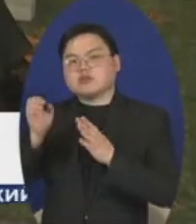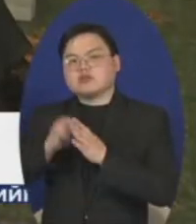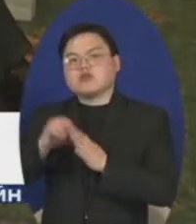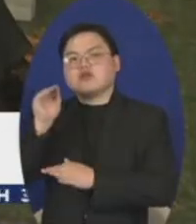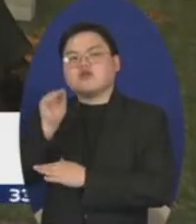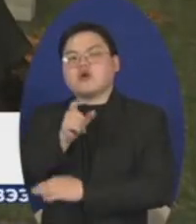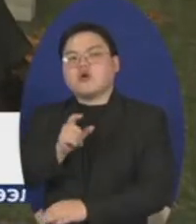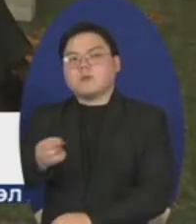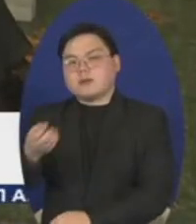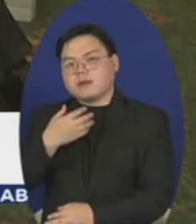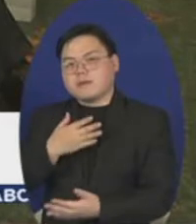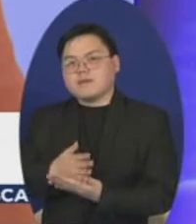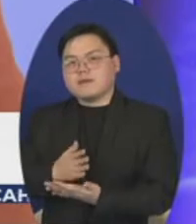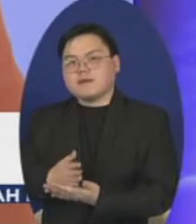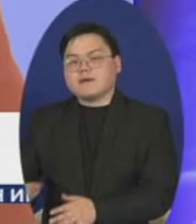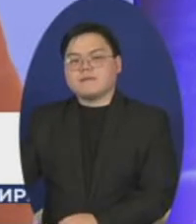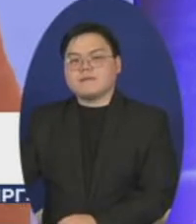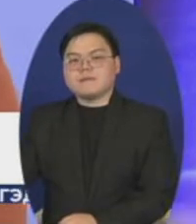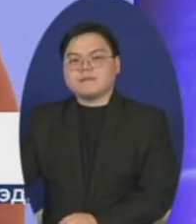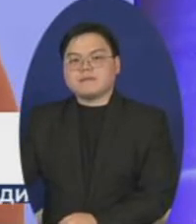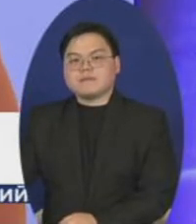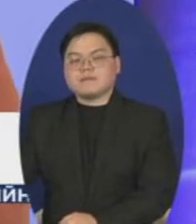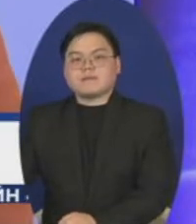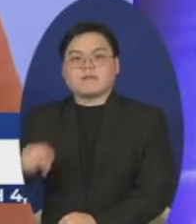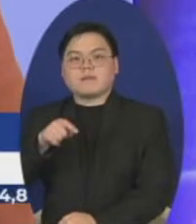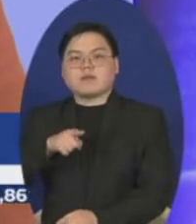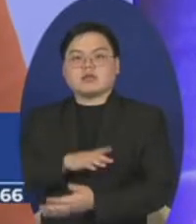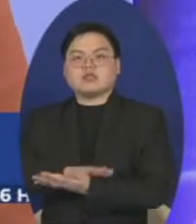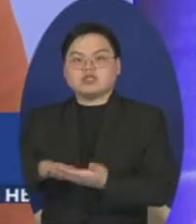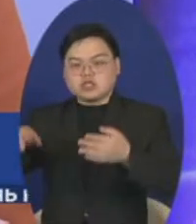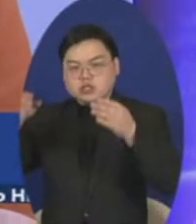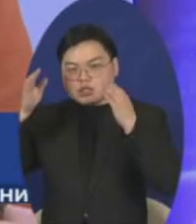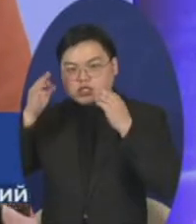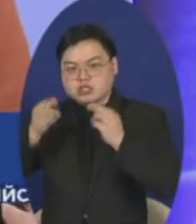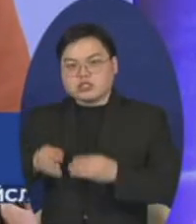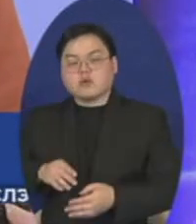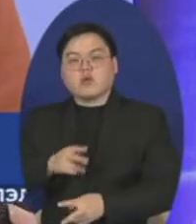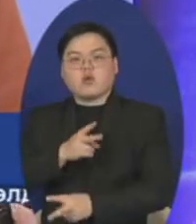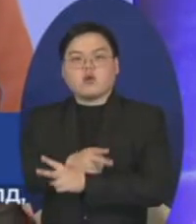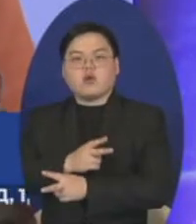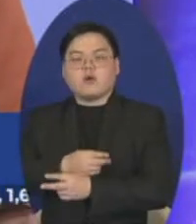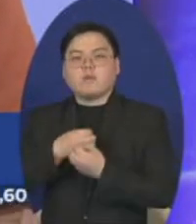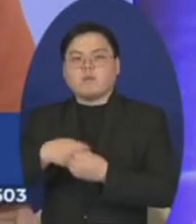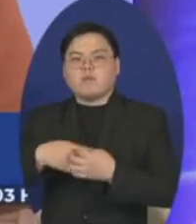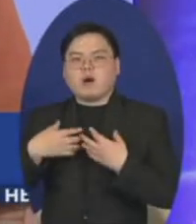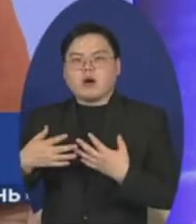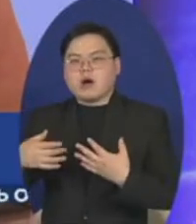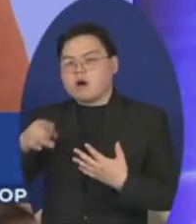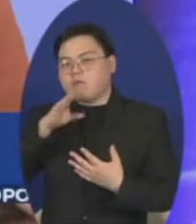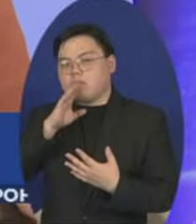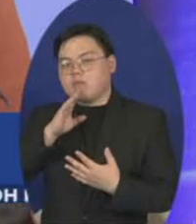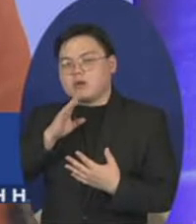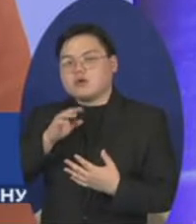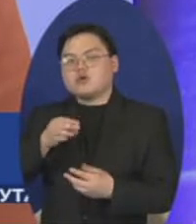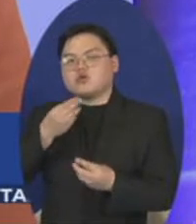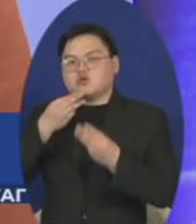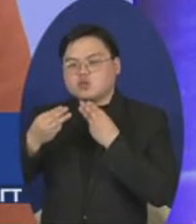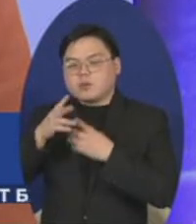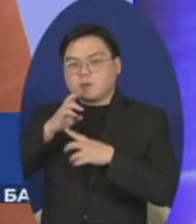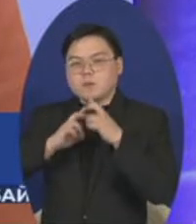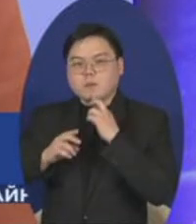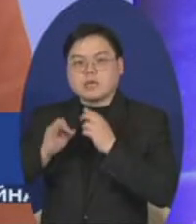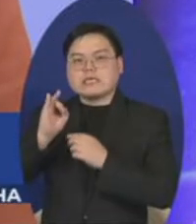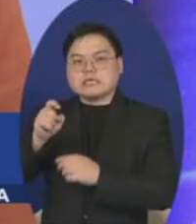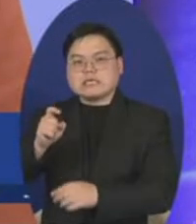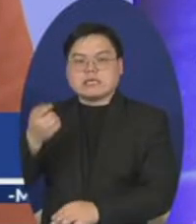төлөөлөгчд онцолж байла. За энэ шинэ хуулиар бол олон одоо бас ардаа ийм шүүмжлэл дагуулсан